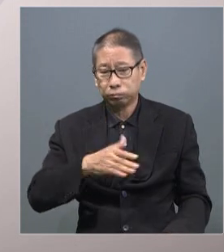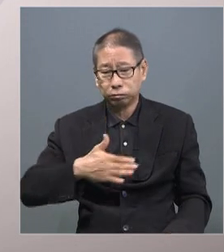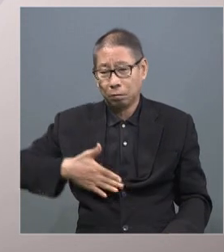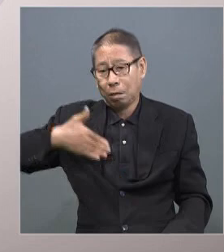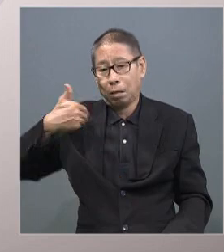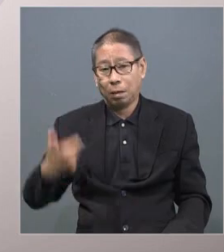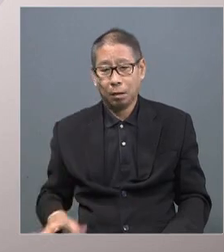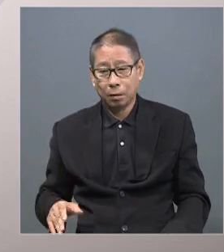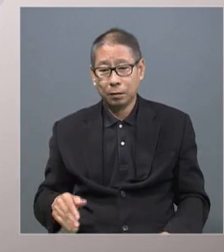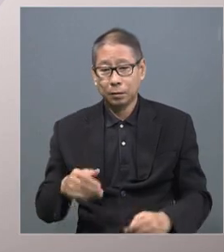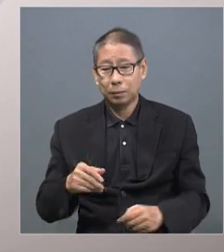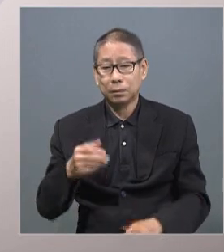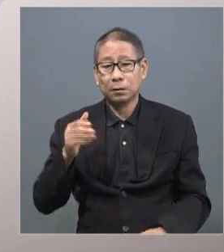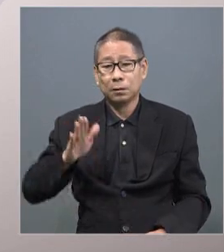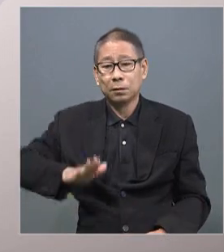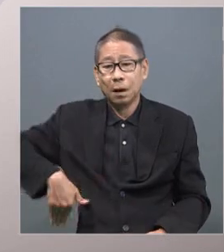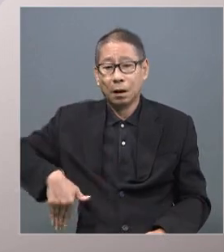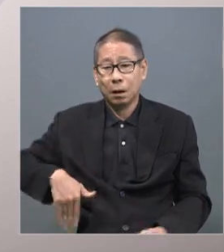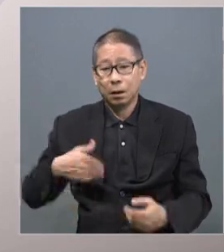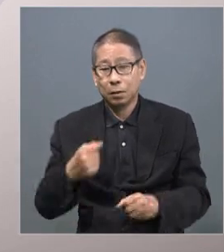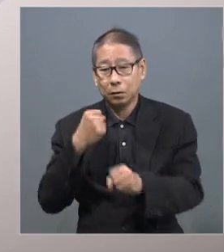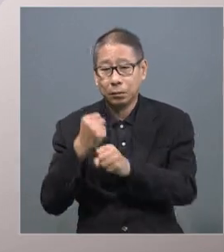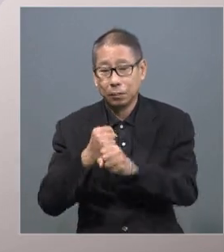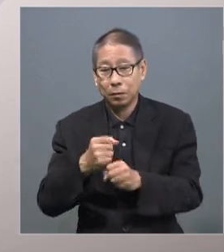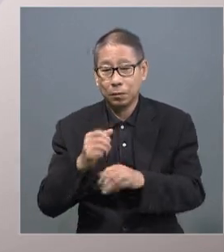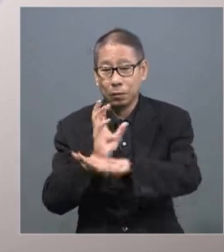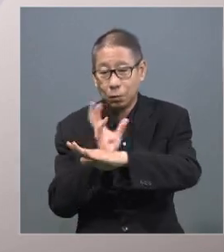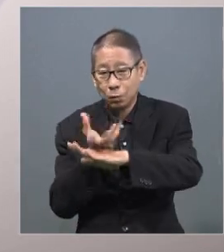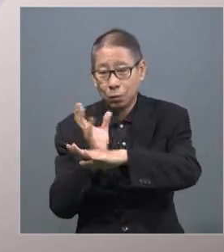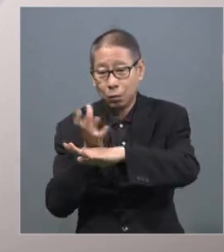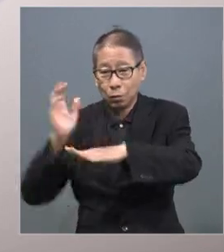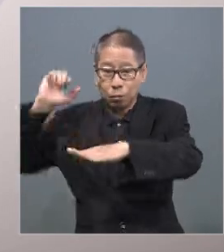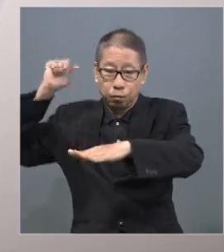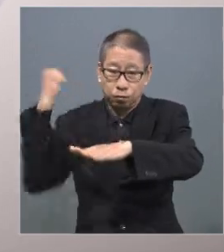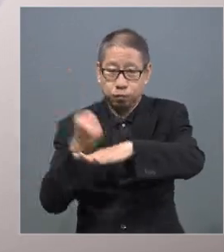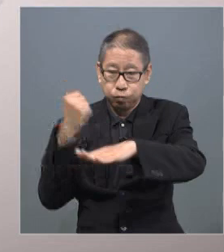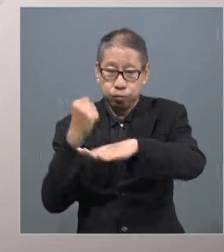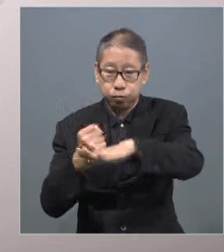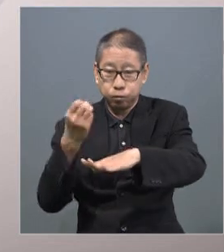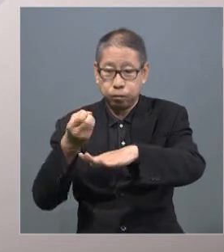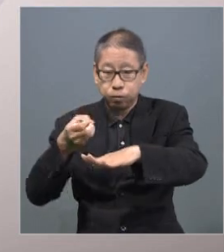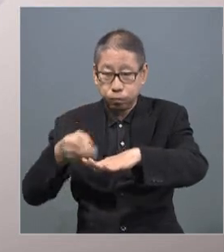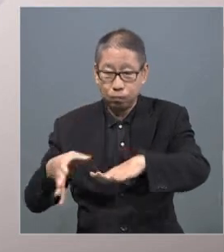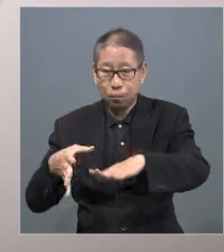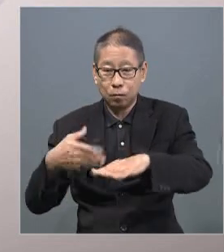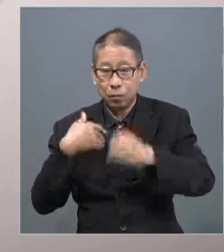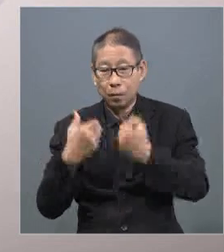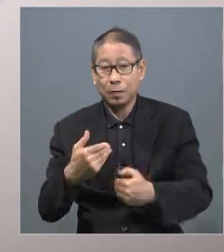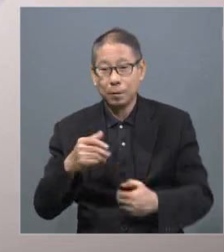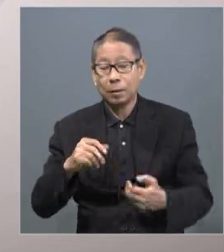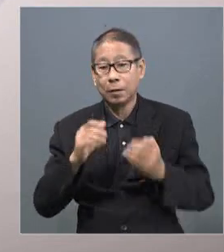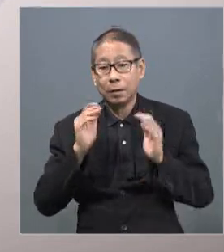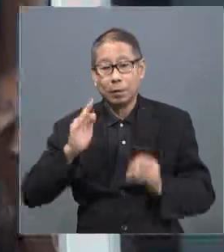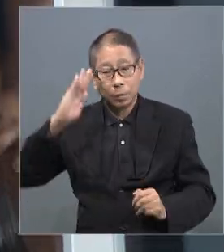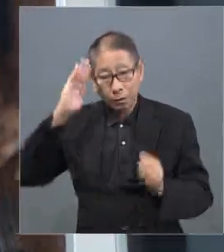ลงมือรุมทำร้ายแล้วก็มีการทุบรถกู้ภัยคันที่นำไปใช้ในการช่วยชีวิตเพื่อนนี่แหละนะฮะคือเรื่องของเรื่องเนี่ยพนักงานสอบ